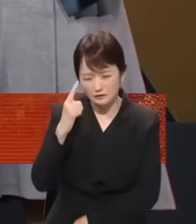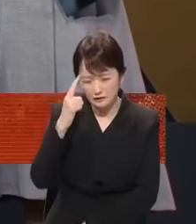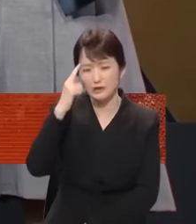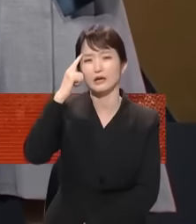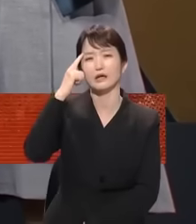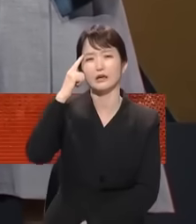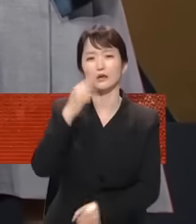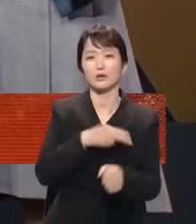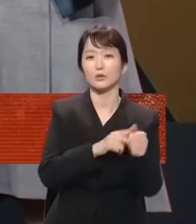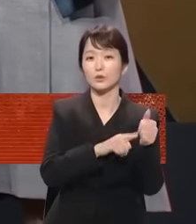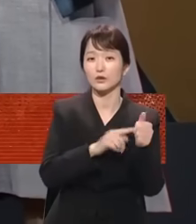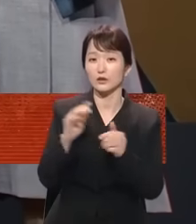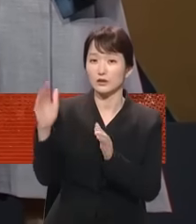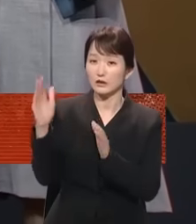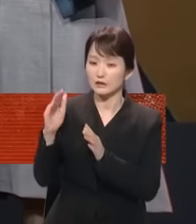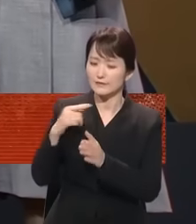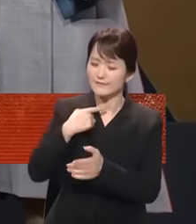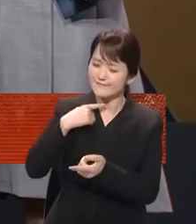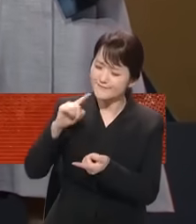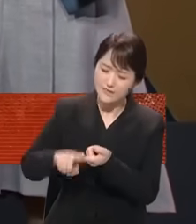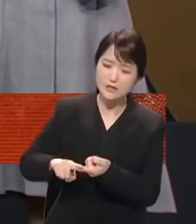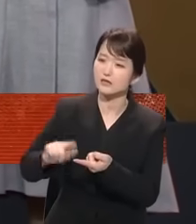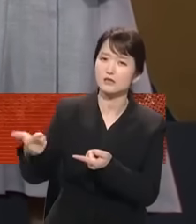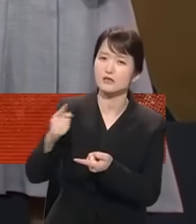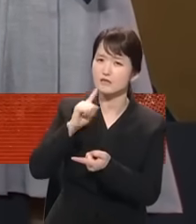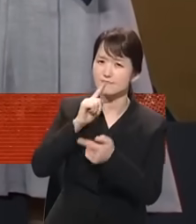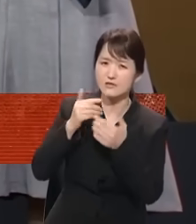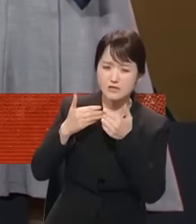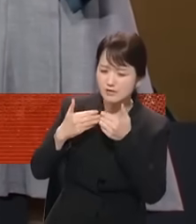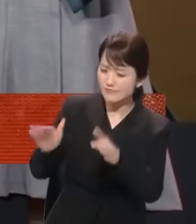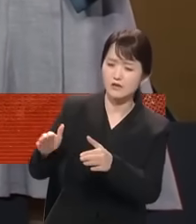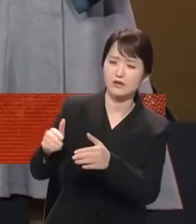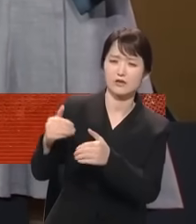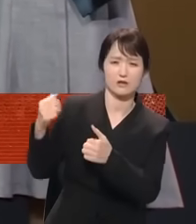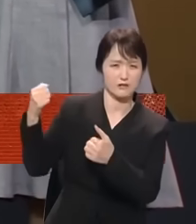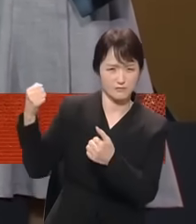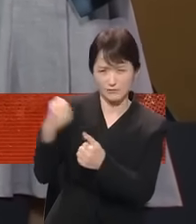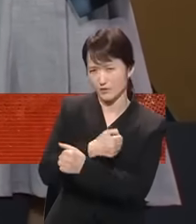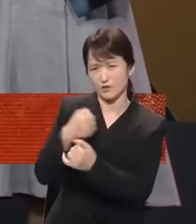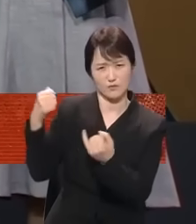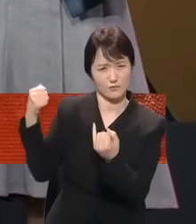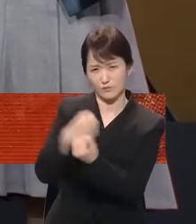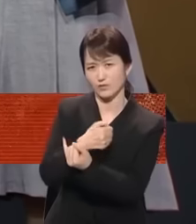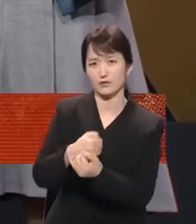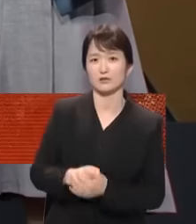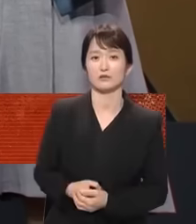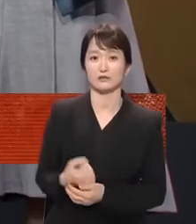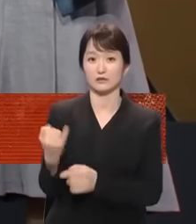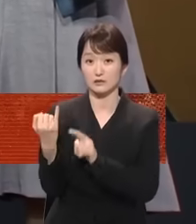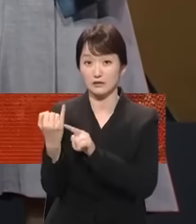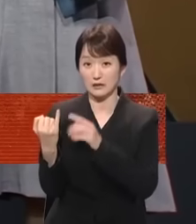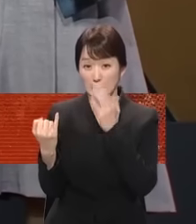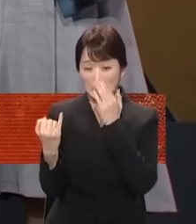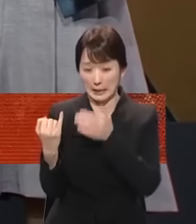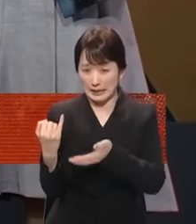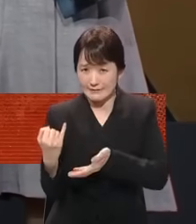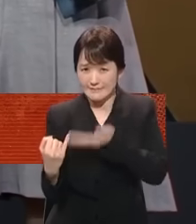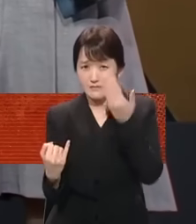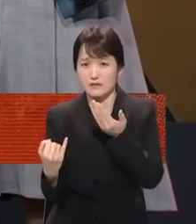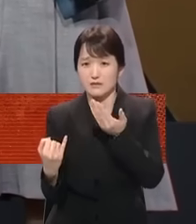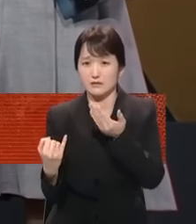지도교수가 학생들이 마음에 안 든다는 이유로 폭과 폭행을 일삼은 건데요 심지어 여성은 성추행까지